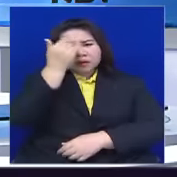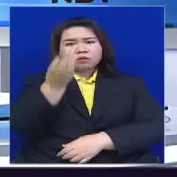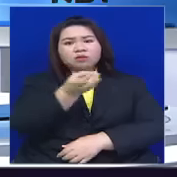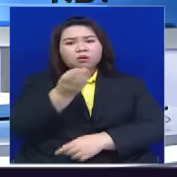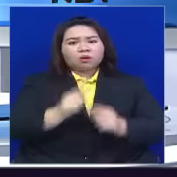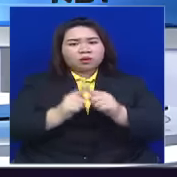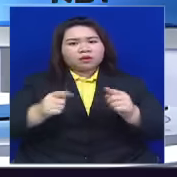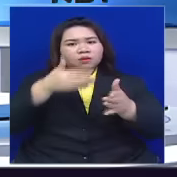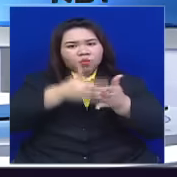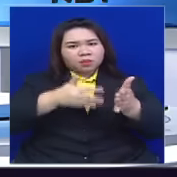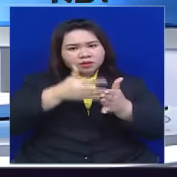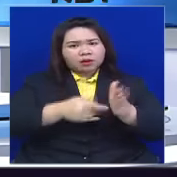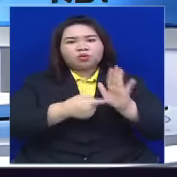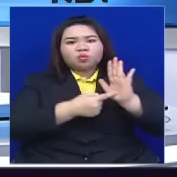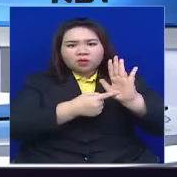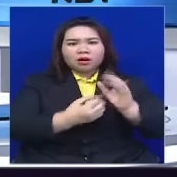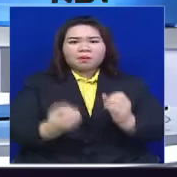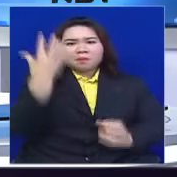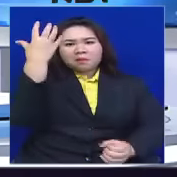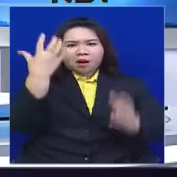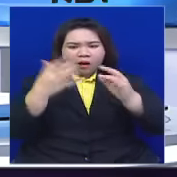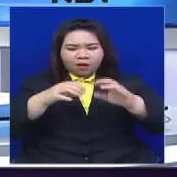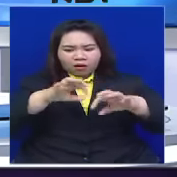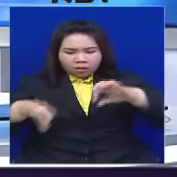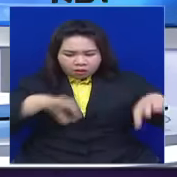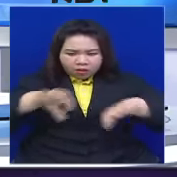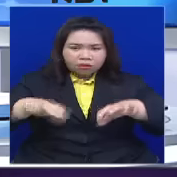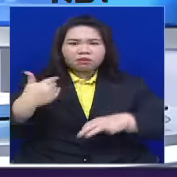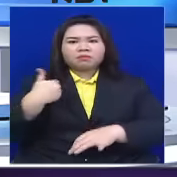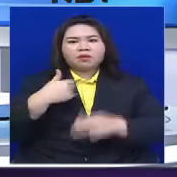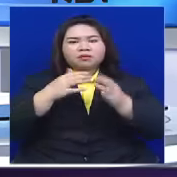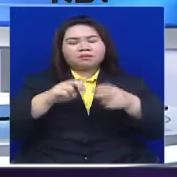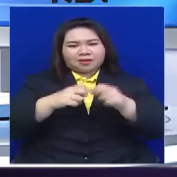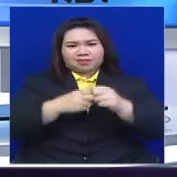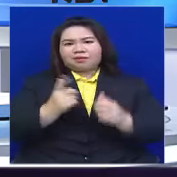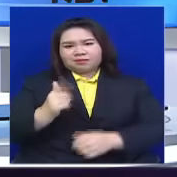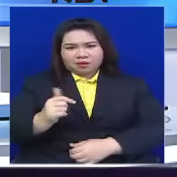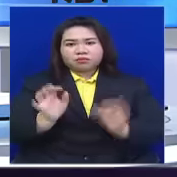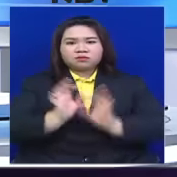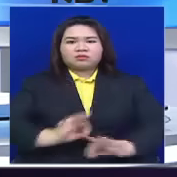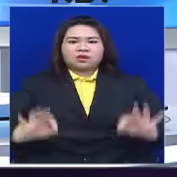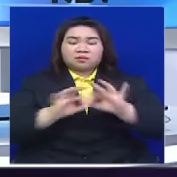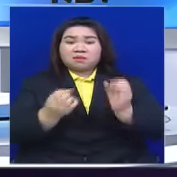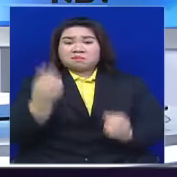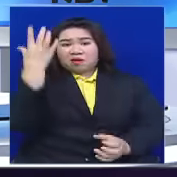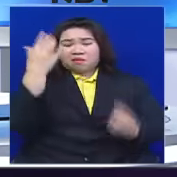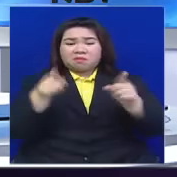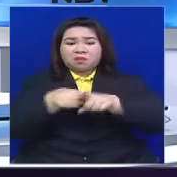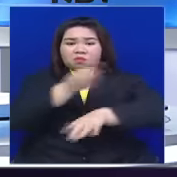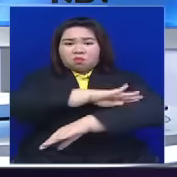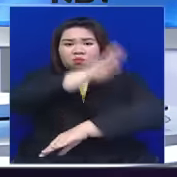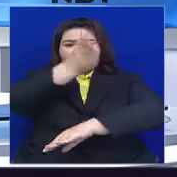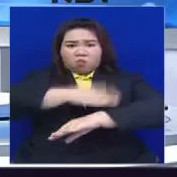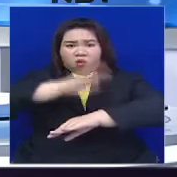าอุปสรรคปัญหาอย่างเช่นป่าความรกแล้วก็ยังเป็นปัญหาหลักในการค้นหาเจ้าหน้าที่อยู่ครับ ใช่ค่ะเพราะว่าสภาพป่านั้นเป็นพื้นที่เขาที่ค่อนข้างลาด